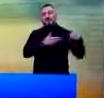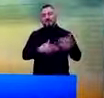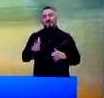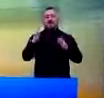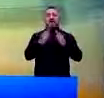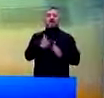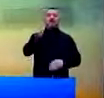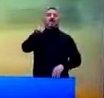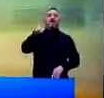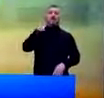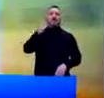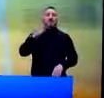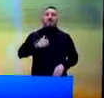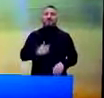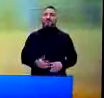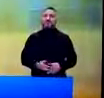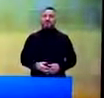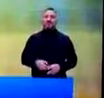arabayla.